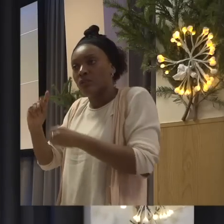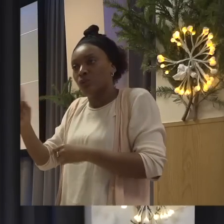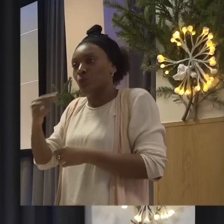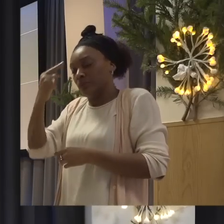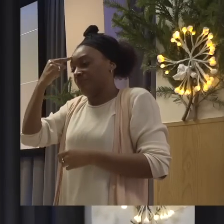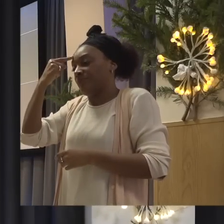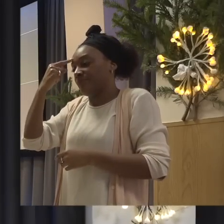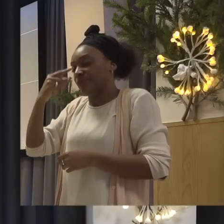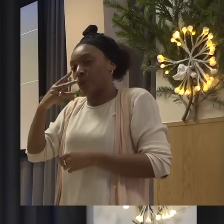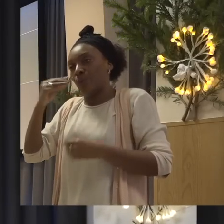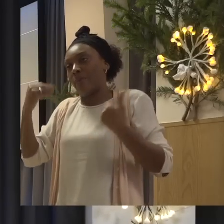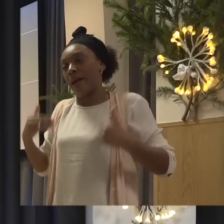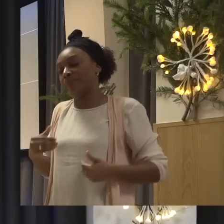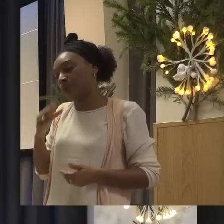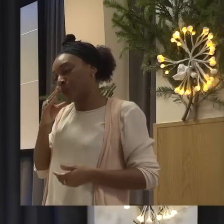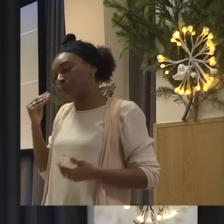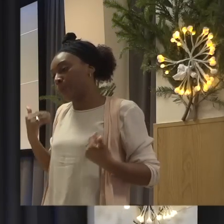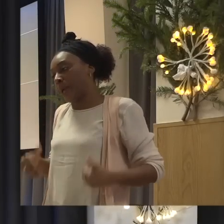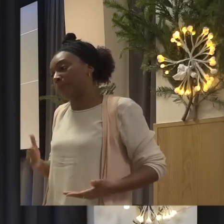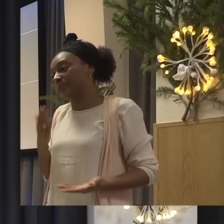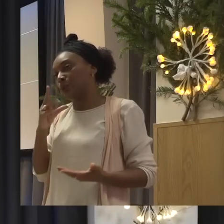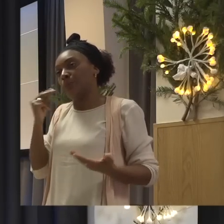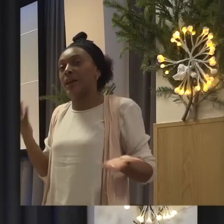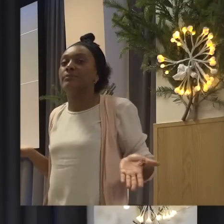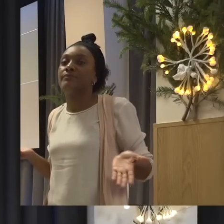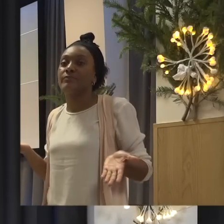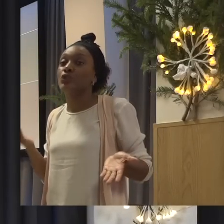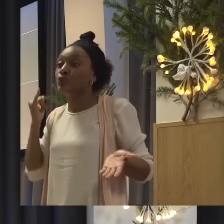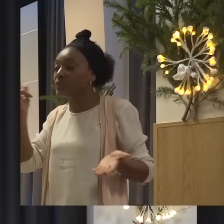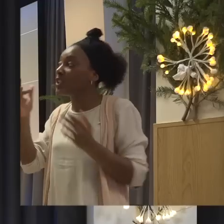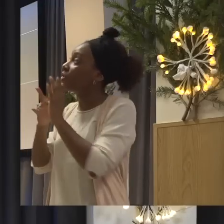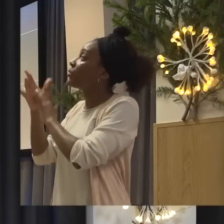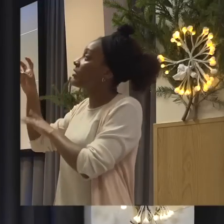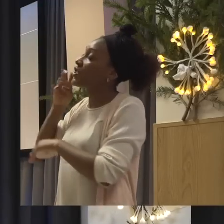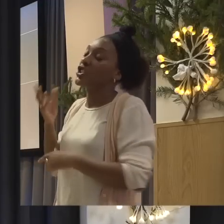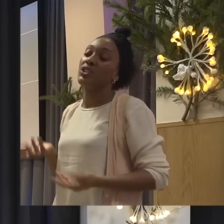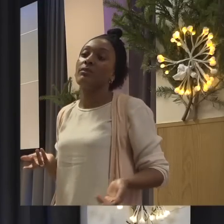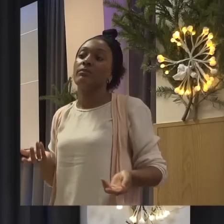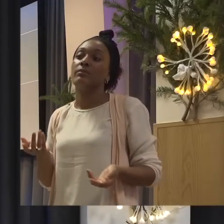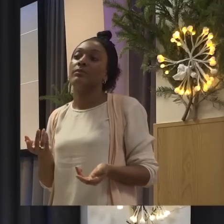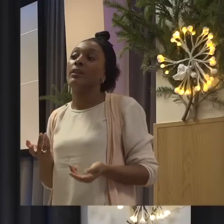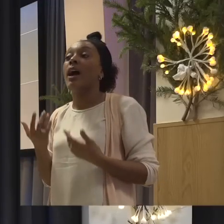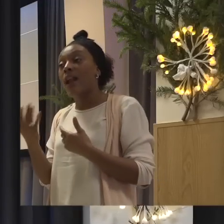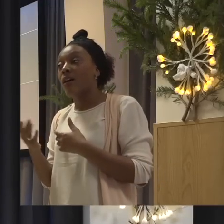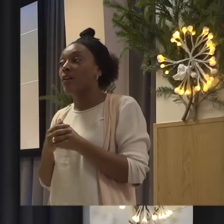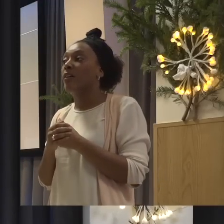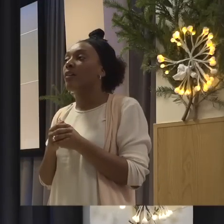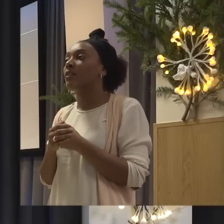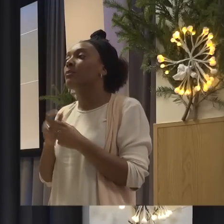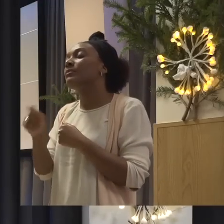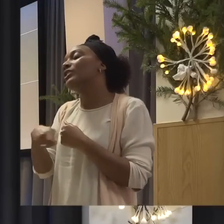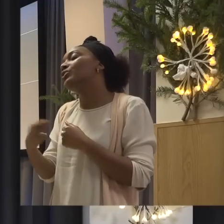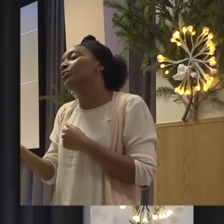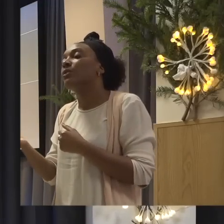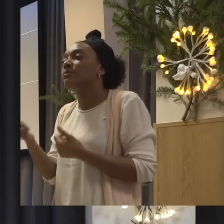sera toujours comme tel jusqu'à ce que le Seigneur vienne nous rechercher. Alors ce n'est pas un encouragement à faire tout et n'importe quoi, vous m'aurez